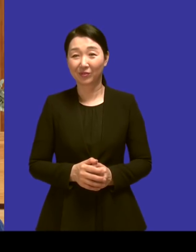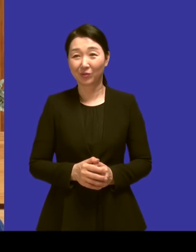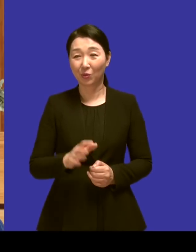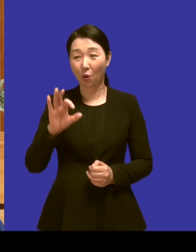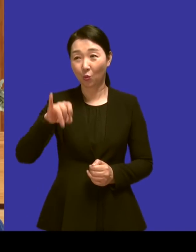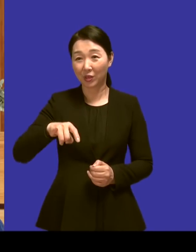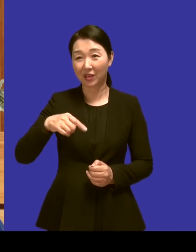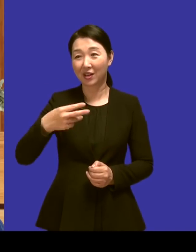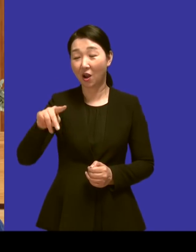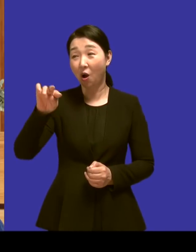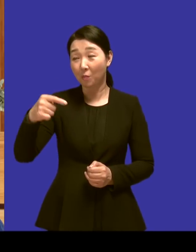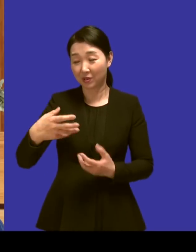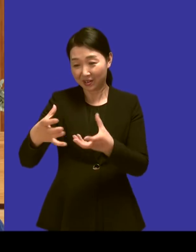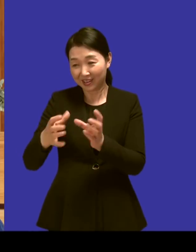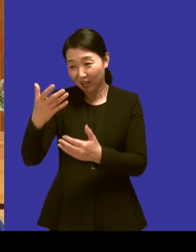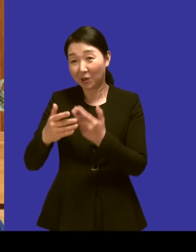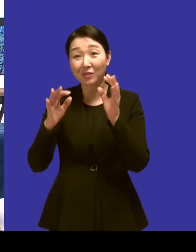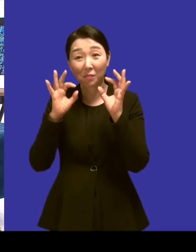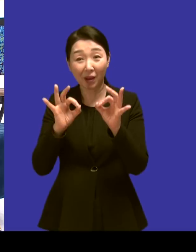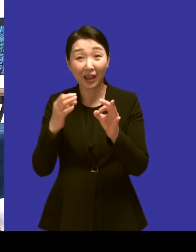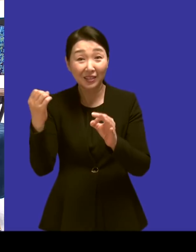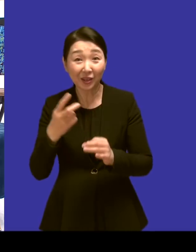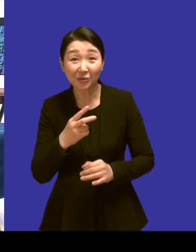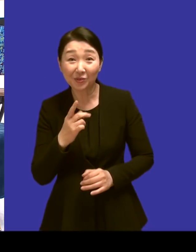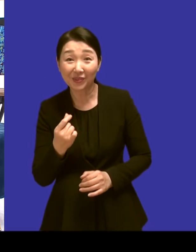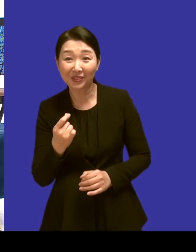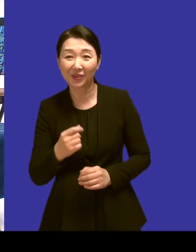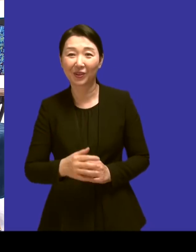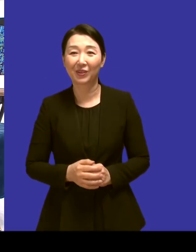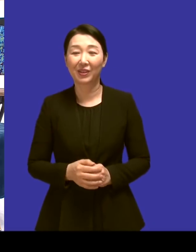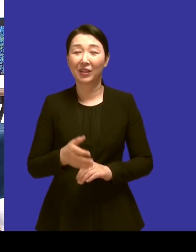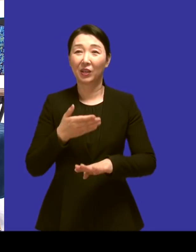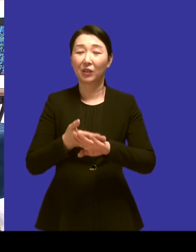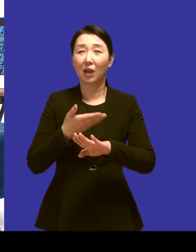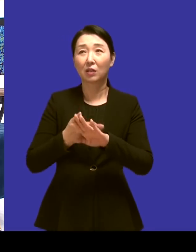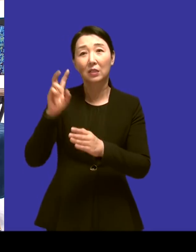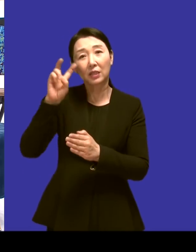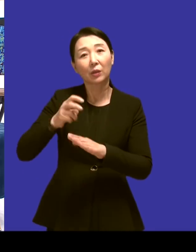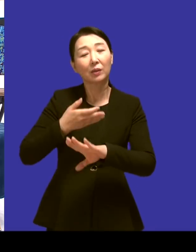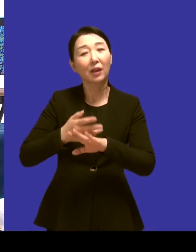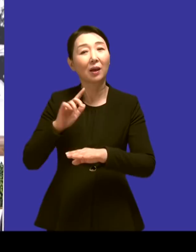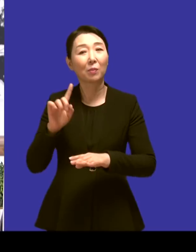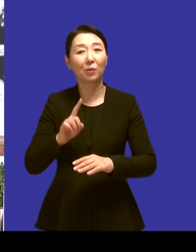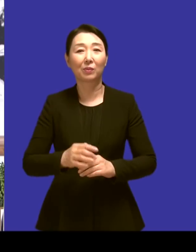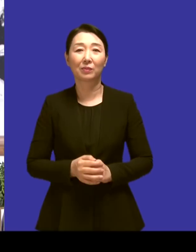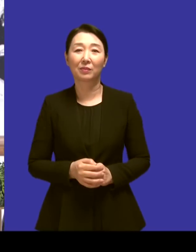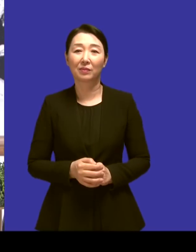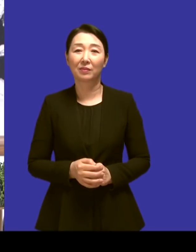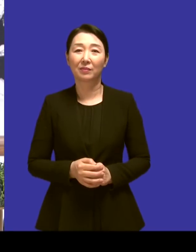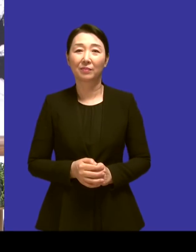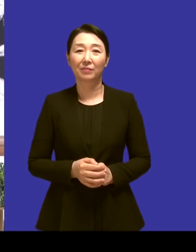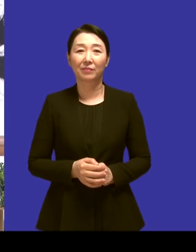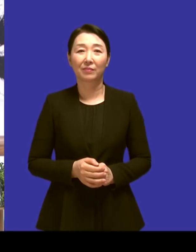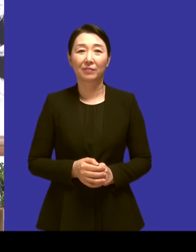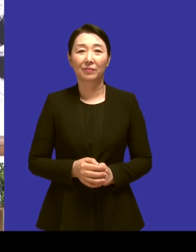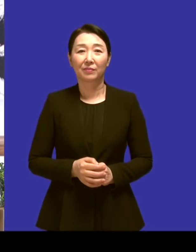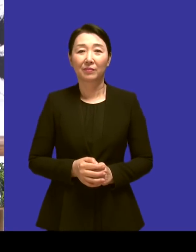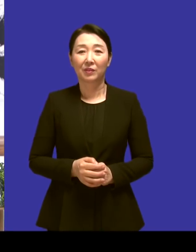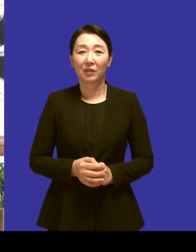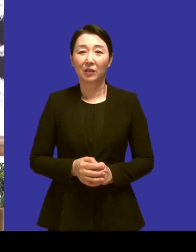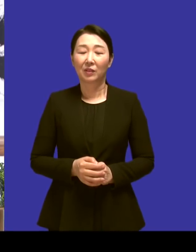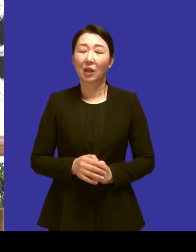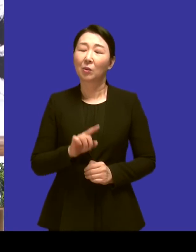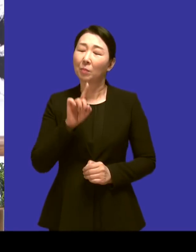영상 네. 자주 들으신다고 하셨는데 들으면 어때요? 다른 월십하고 뭐가 다른 것 같아요? 따뜻함이 있나요? 저는 예. 이게